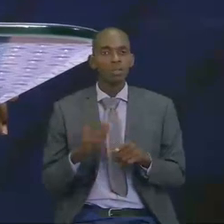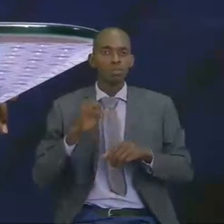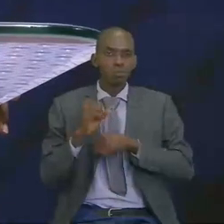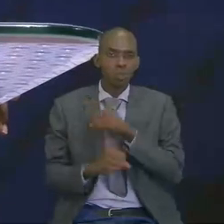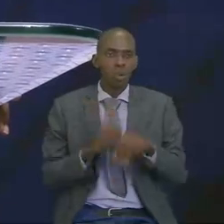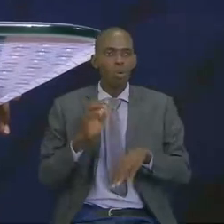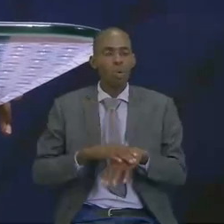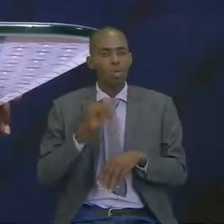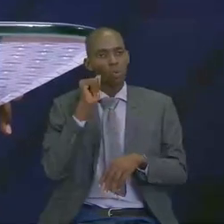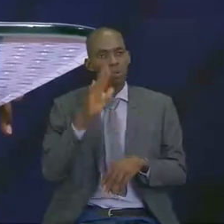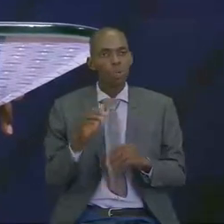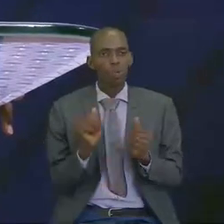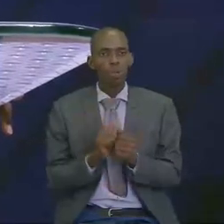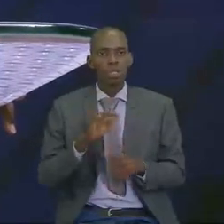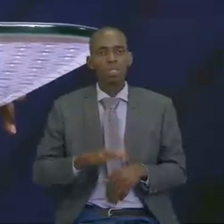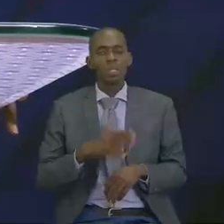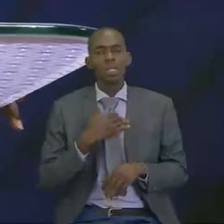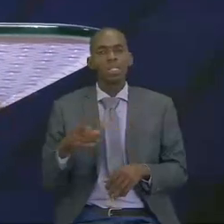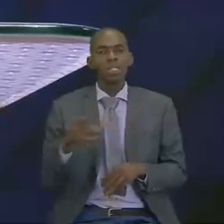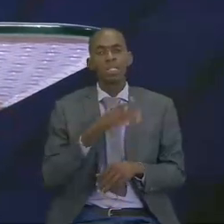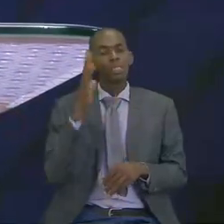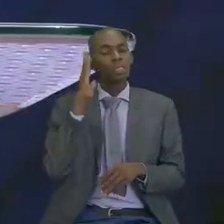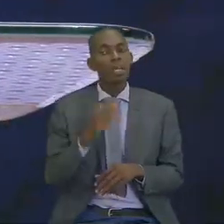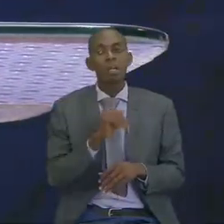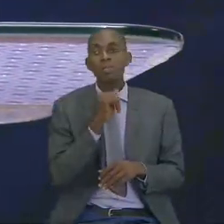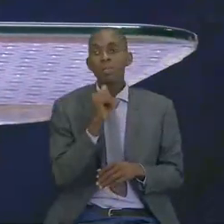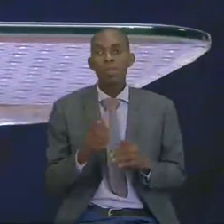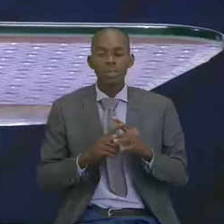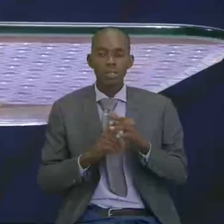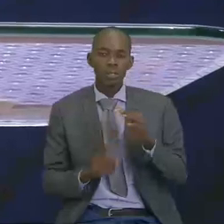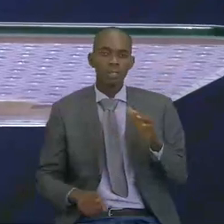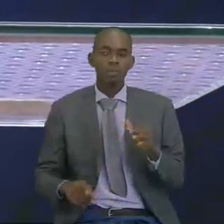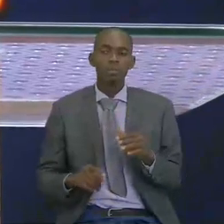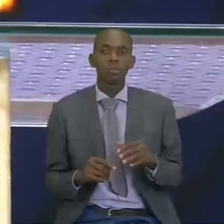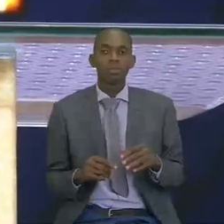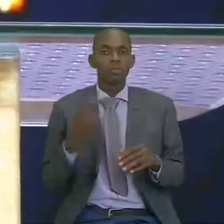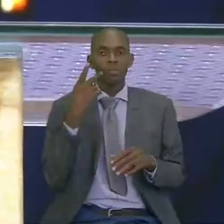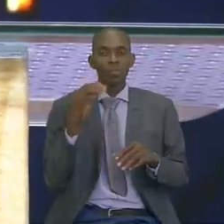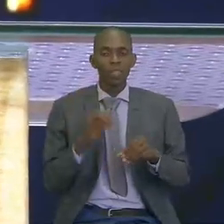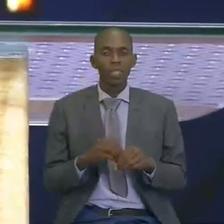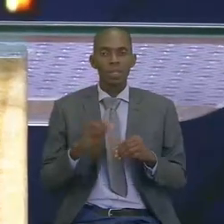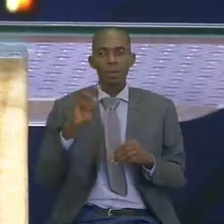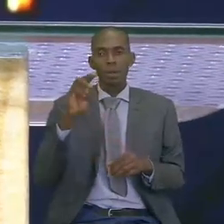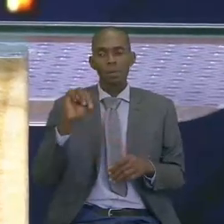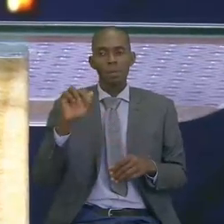l'enfantement surprennent la femme enceinte, et ils n'échapperont point.